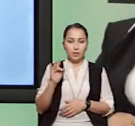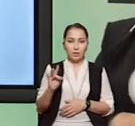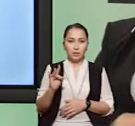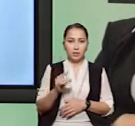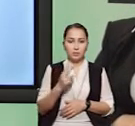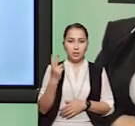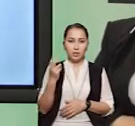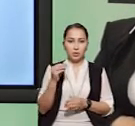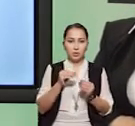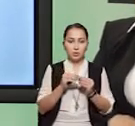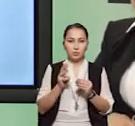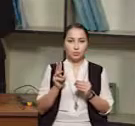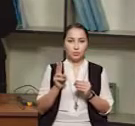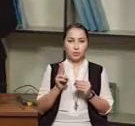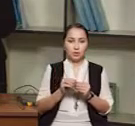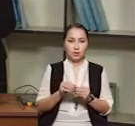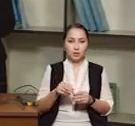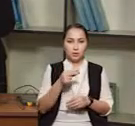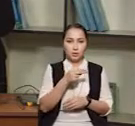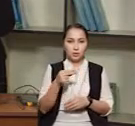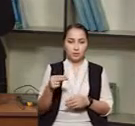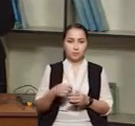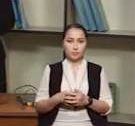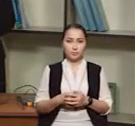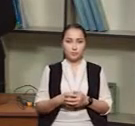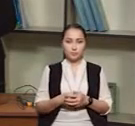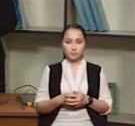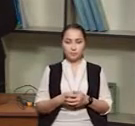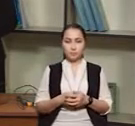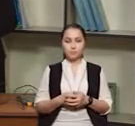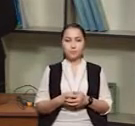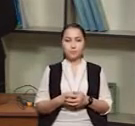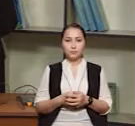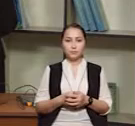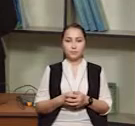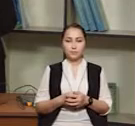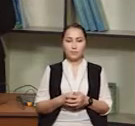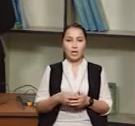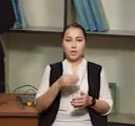Fahrenheitda esa 212 Fahrenheitga teng ekan.